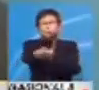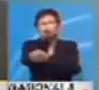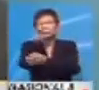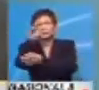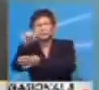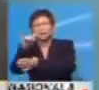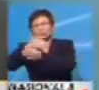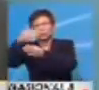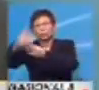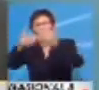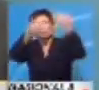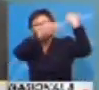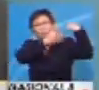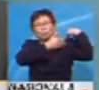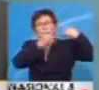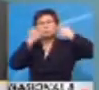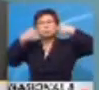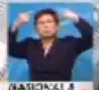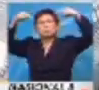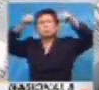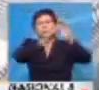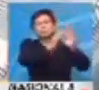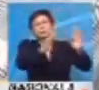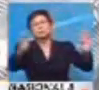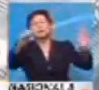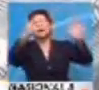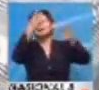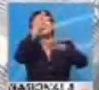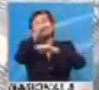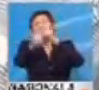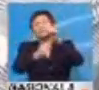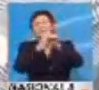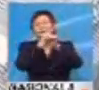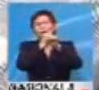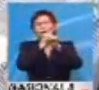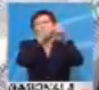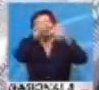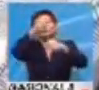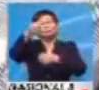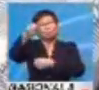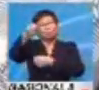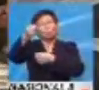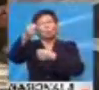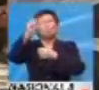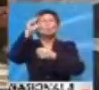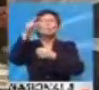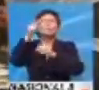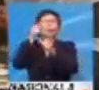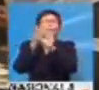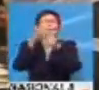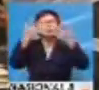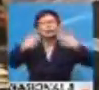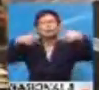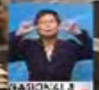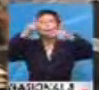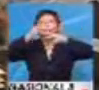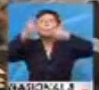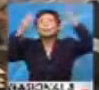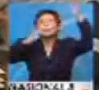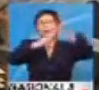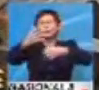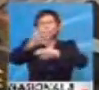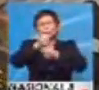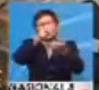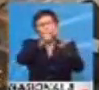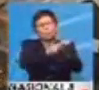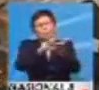telah memainkan peranannya Cemerlang sepanjang 16 tahun memegang jabatan Gubernur beliau telah berjaya mengharumkan namun Malaysia dan menerima berbagai